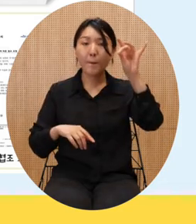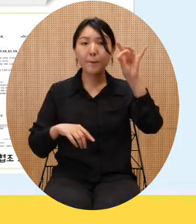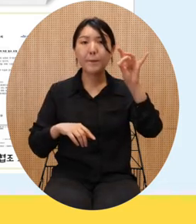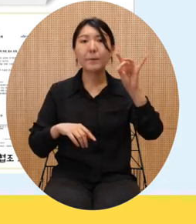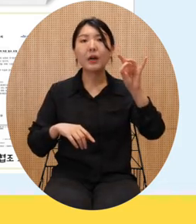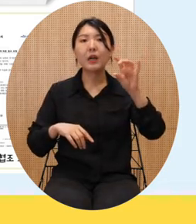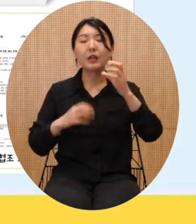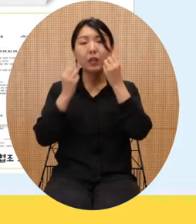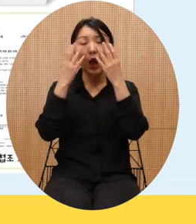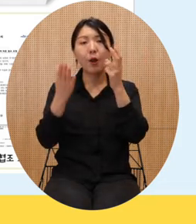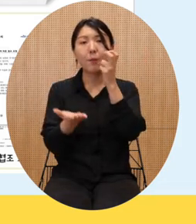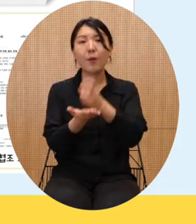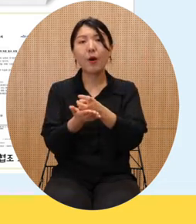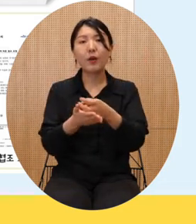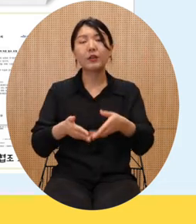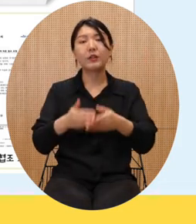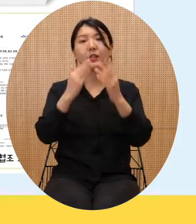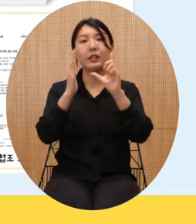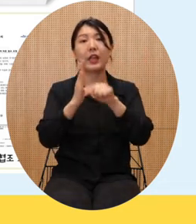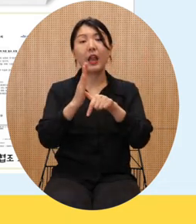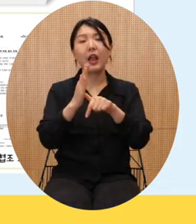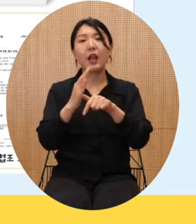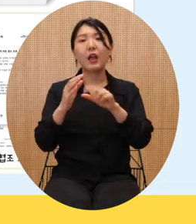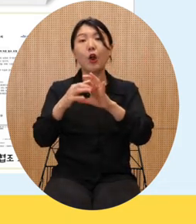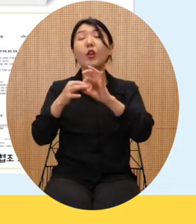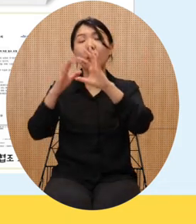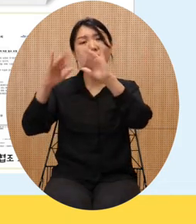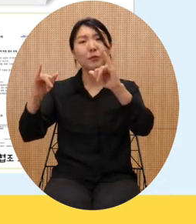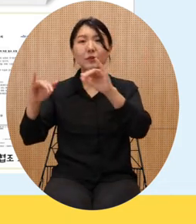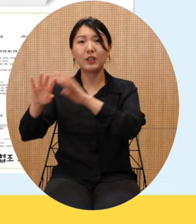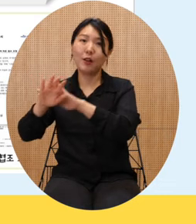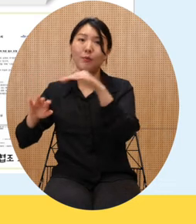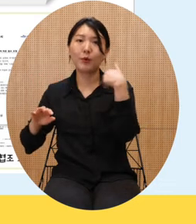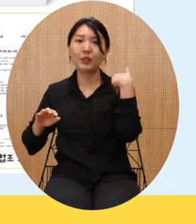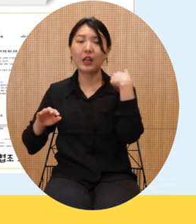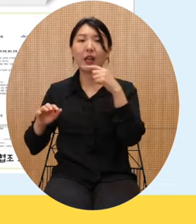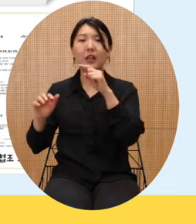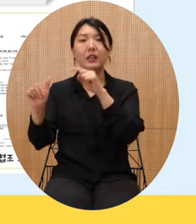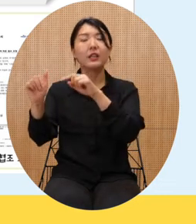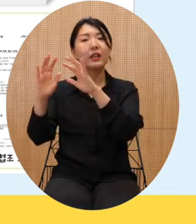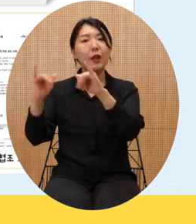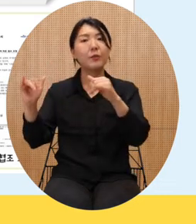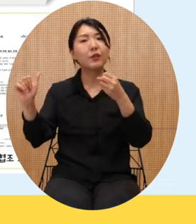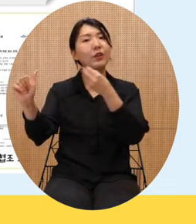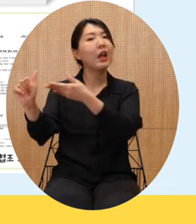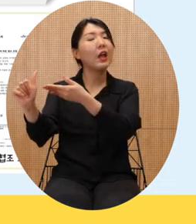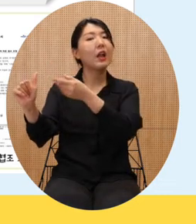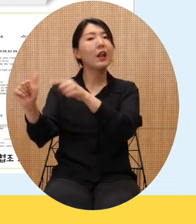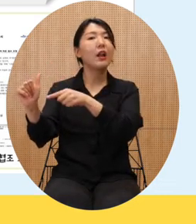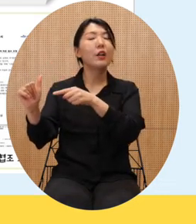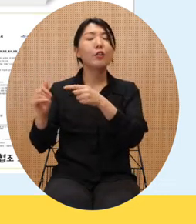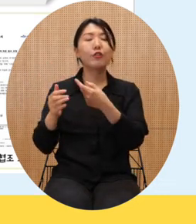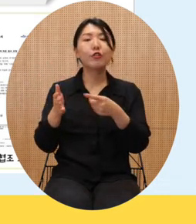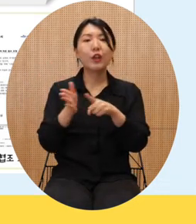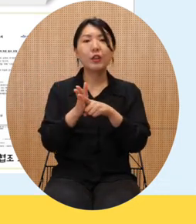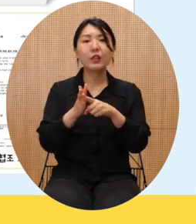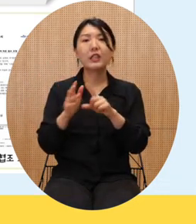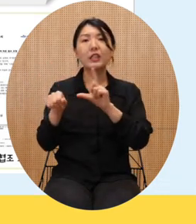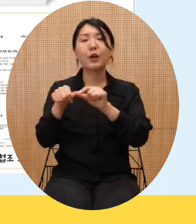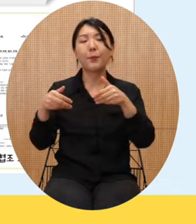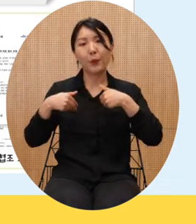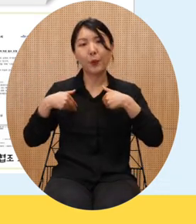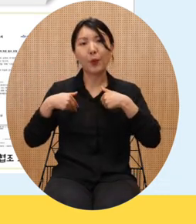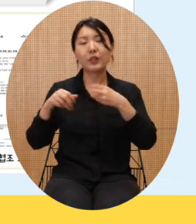2016년에 초기에 새로운 제도가 만들었을 때 당사자가 모르잖아요. 그게 당사자한테 전달될 때까지는 상당히 많은 시간이